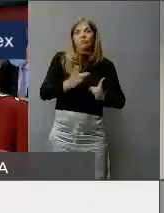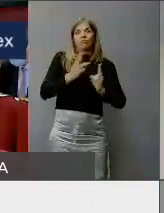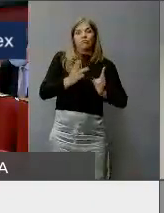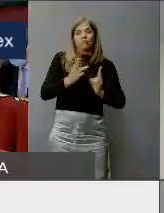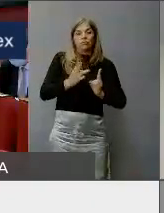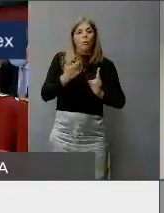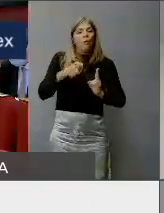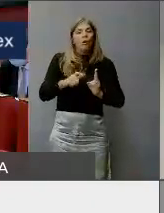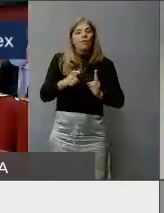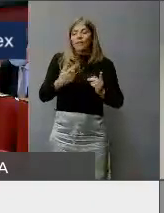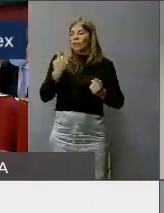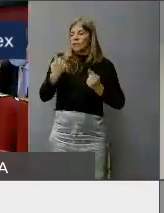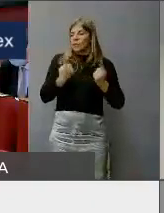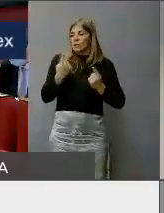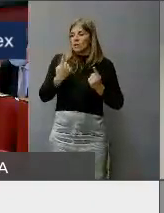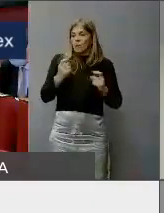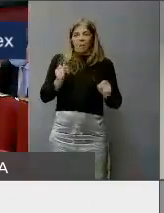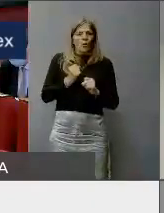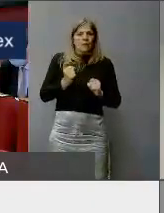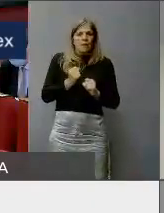condizioni per farlo